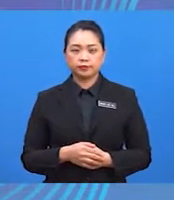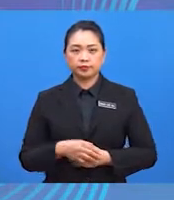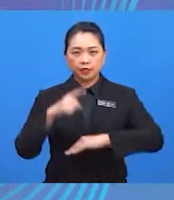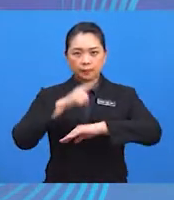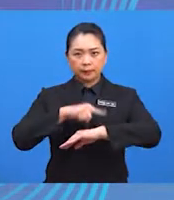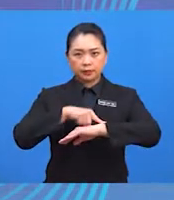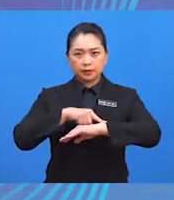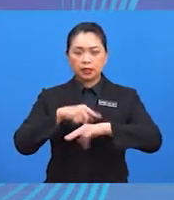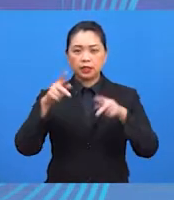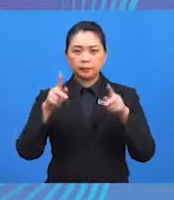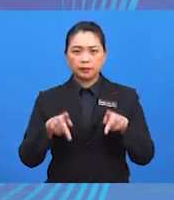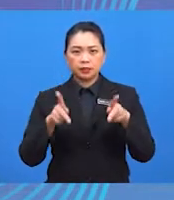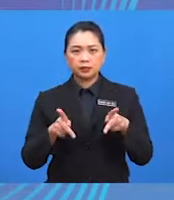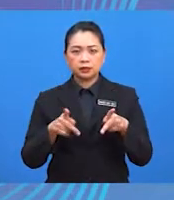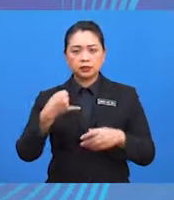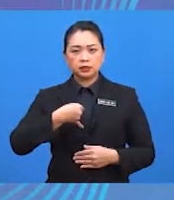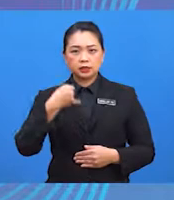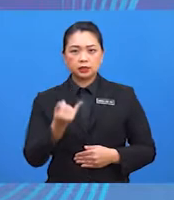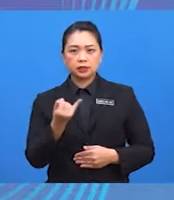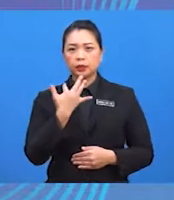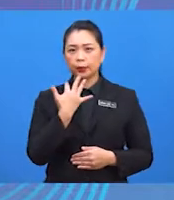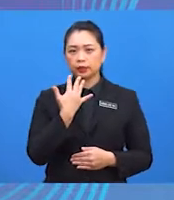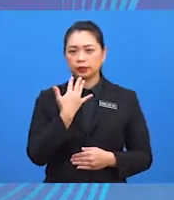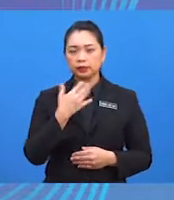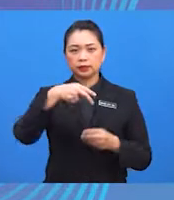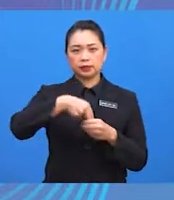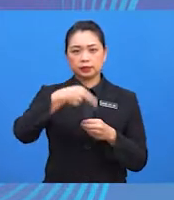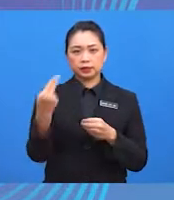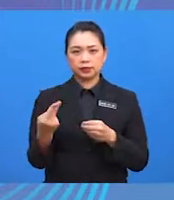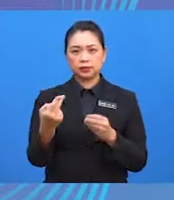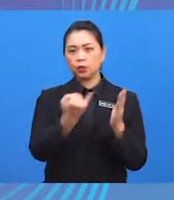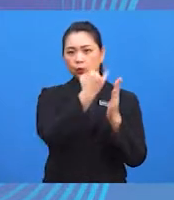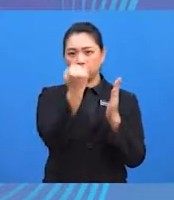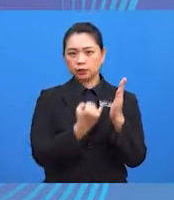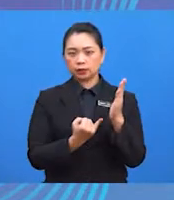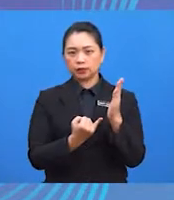semasa pelajar ingin mewarna hasil lukisan tangan,